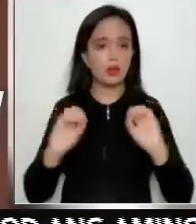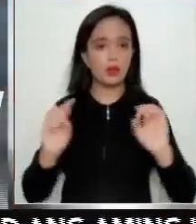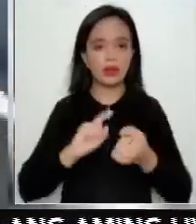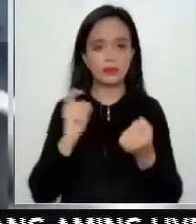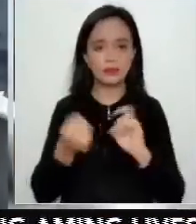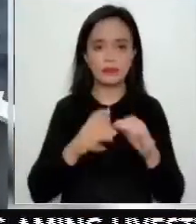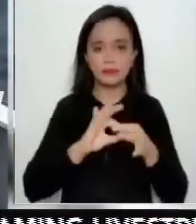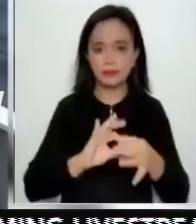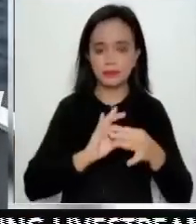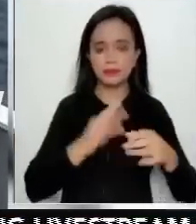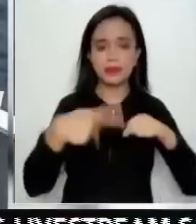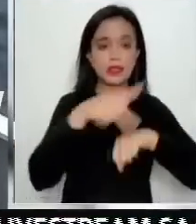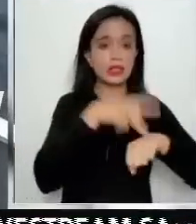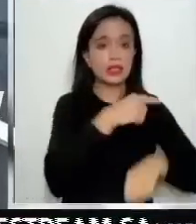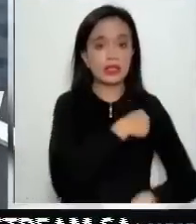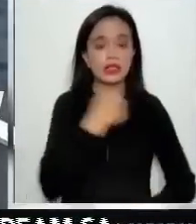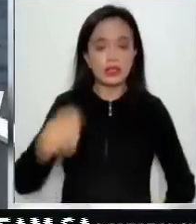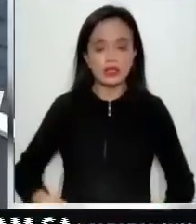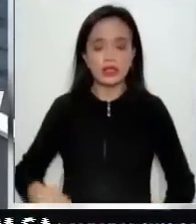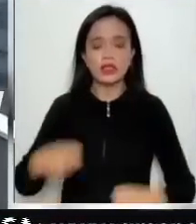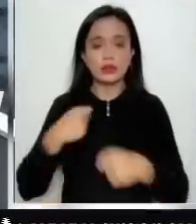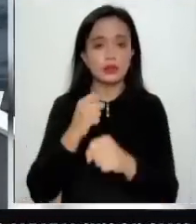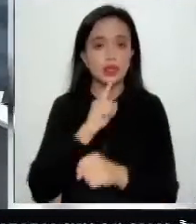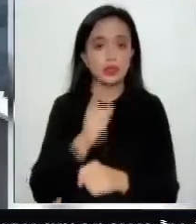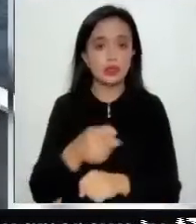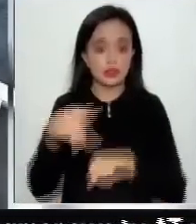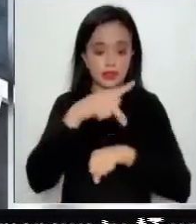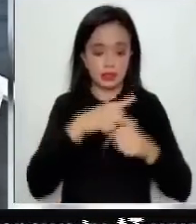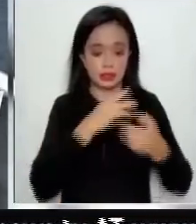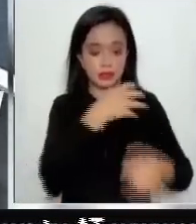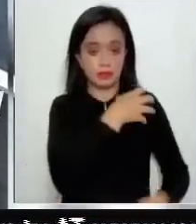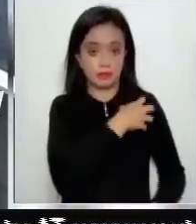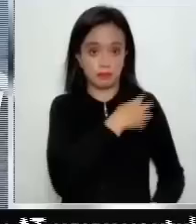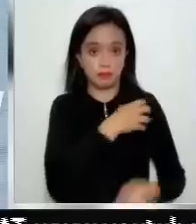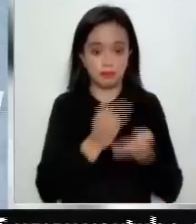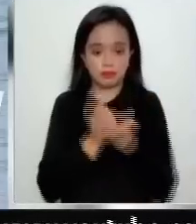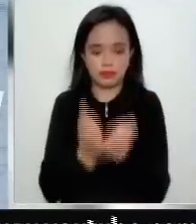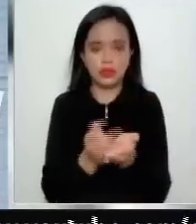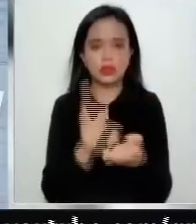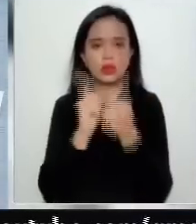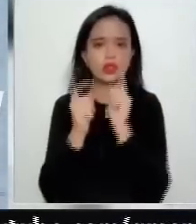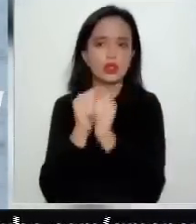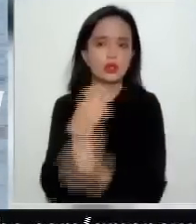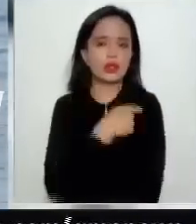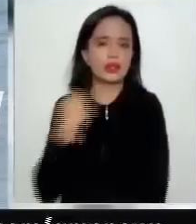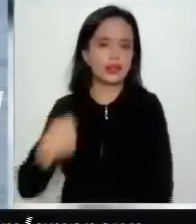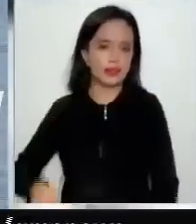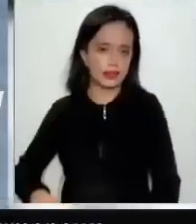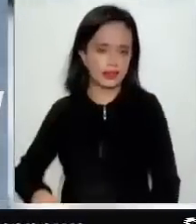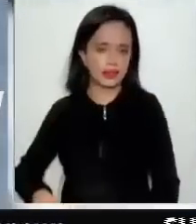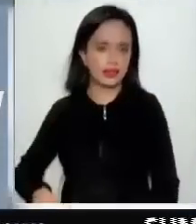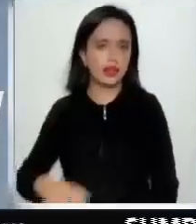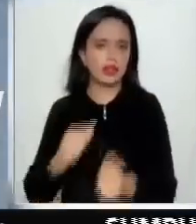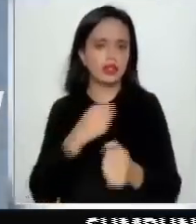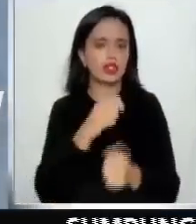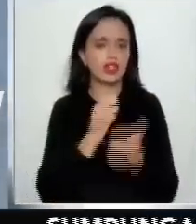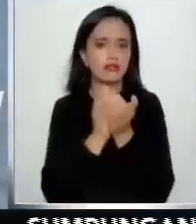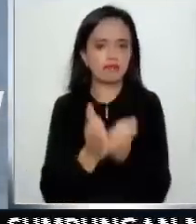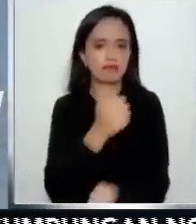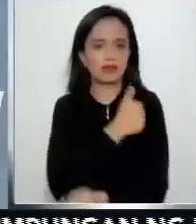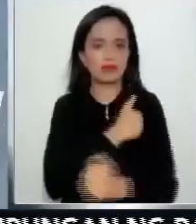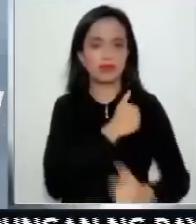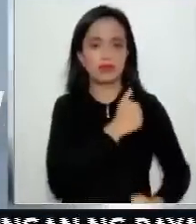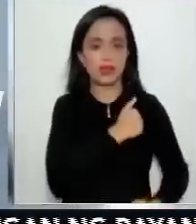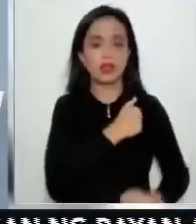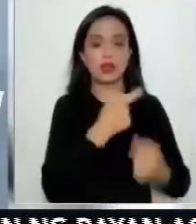China, siniguro ng Philippine Coast Guard na patuloy silang makipag-usap sa China Coast Guard. Pero nagpapatuloy ang mga joint exercises at